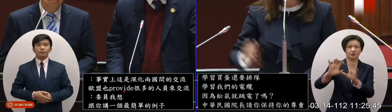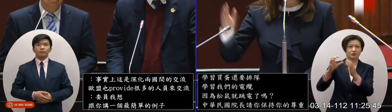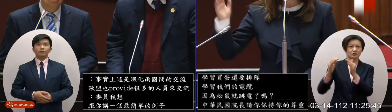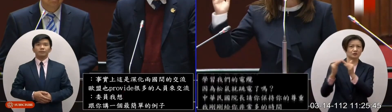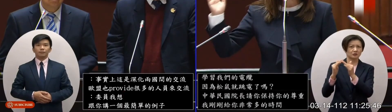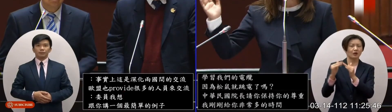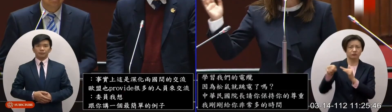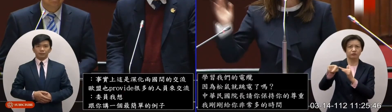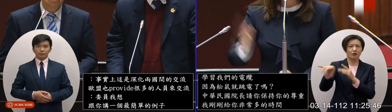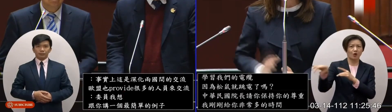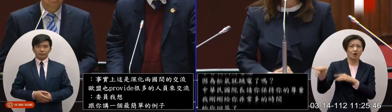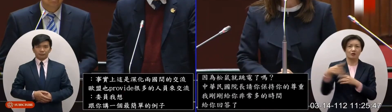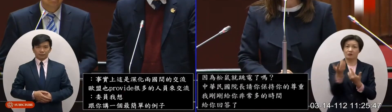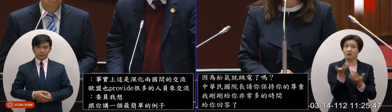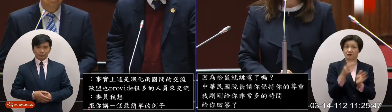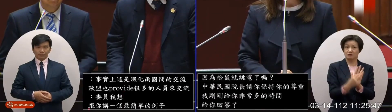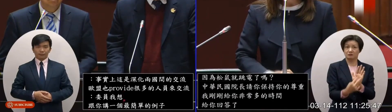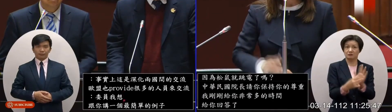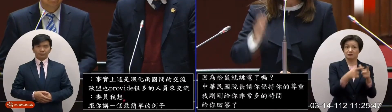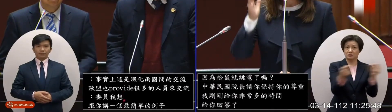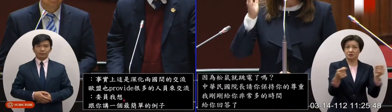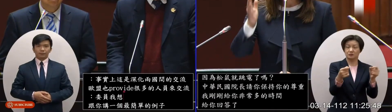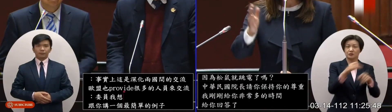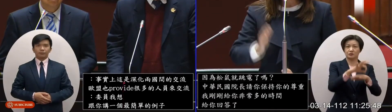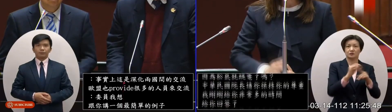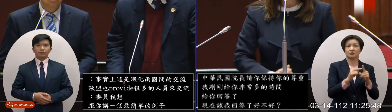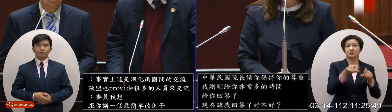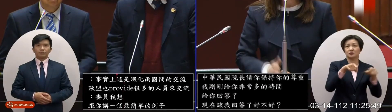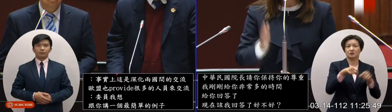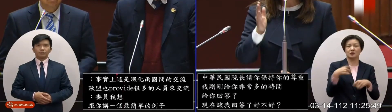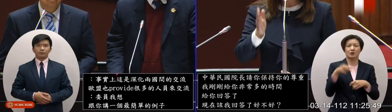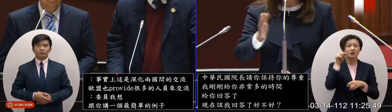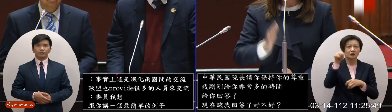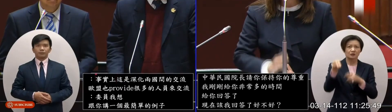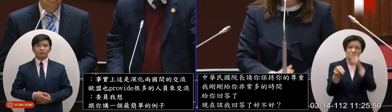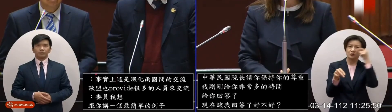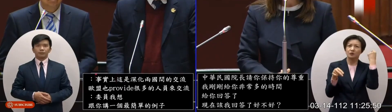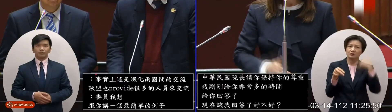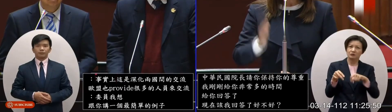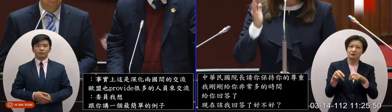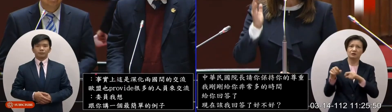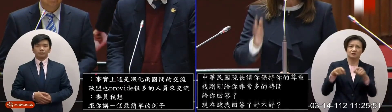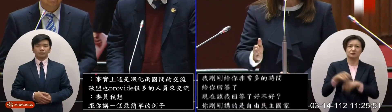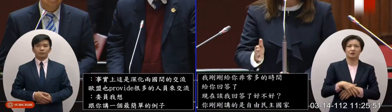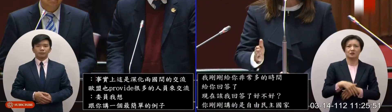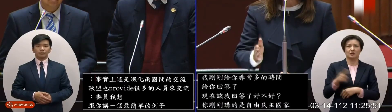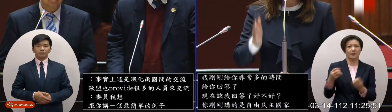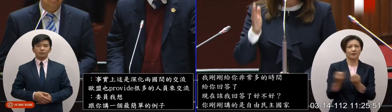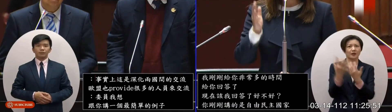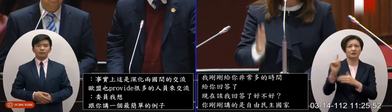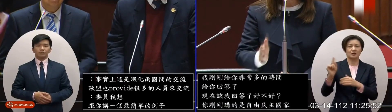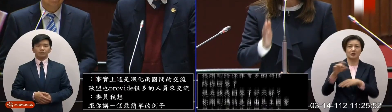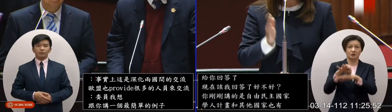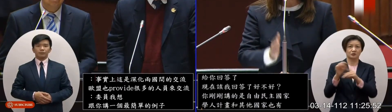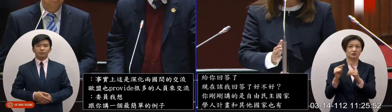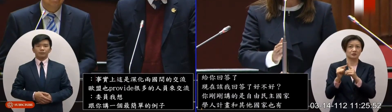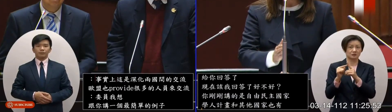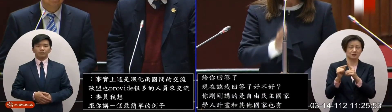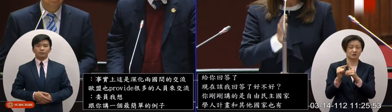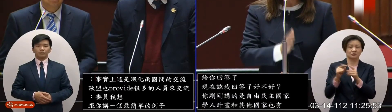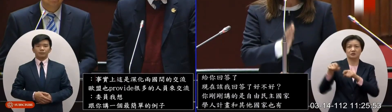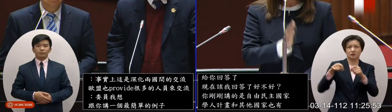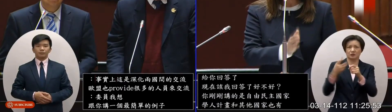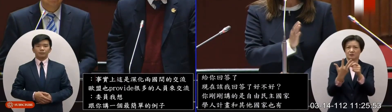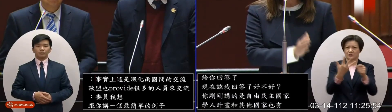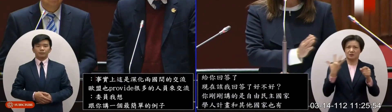刚刚我提到了日本的学人计划，我也看到了乌克兰是最近的。乌克兰的学人计划8年之前